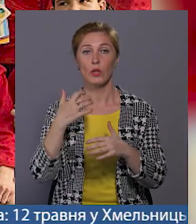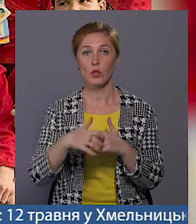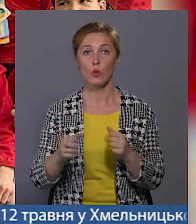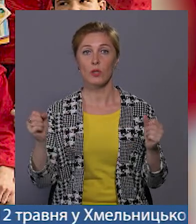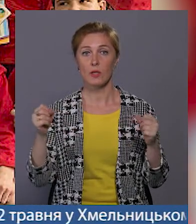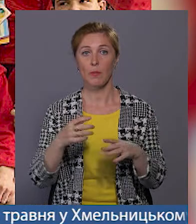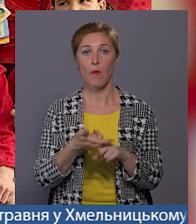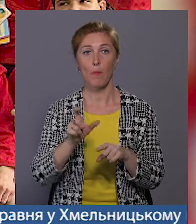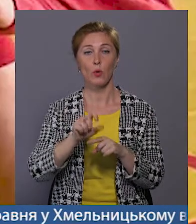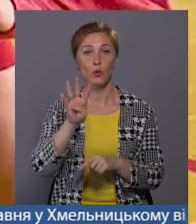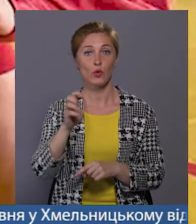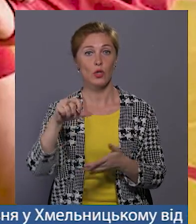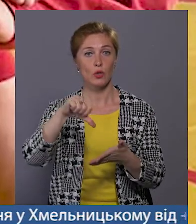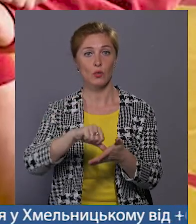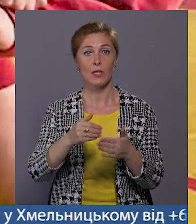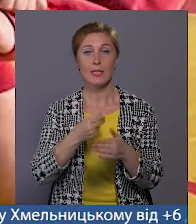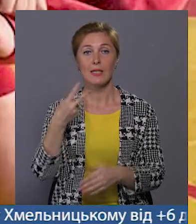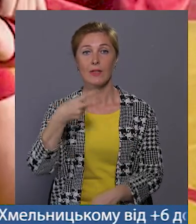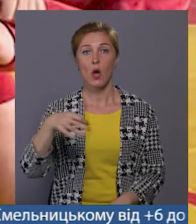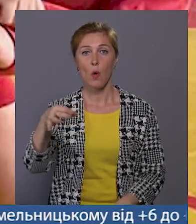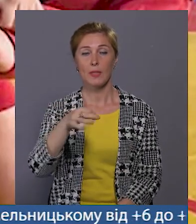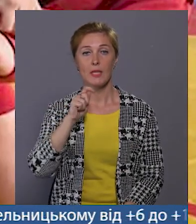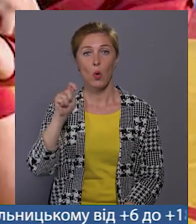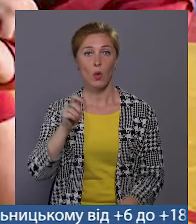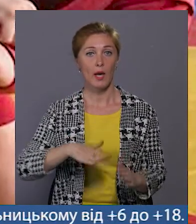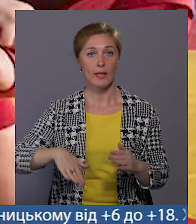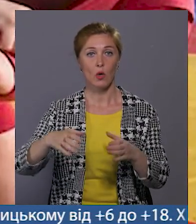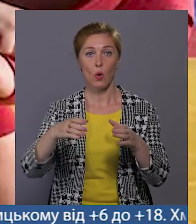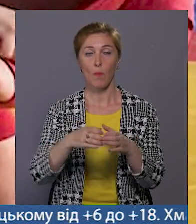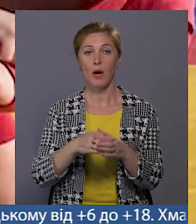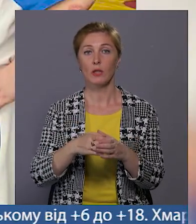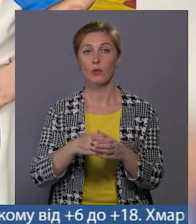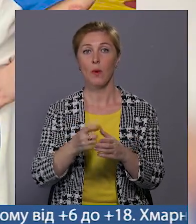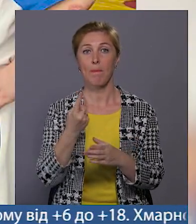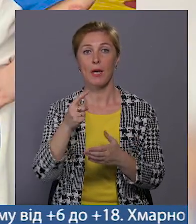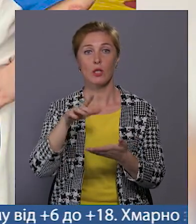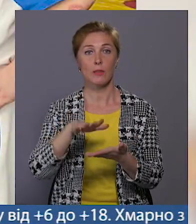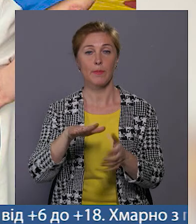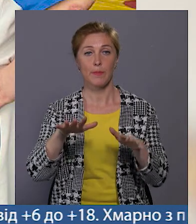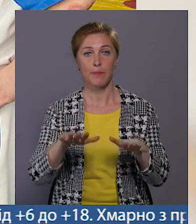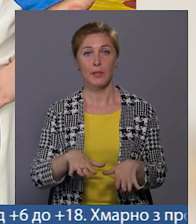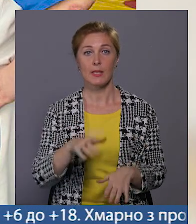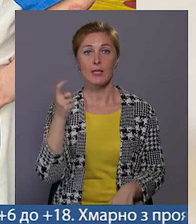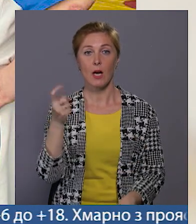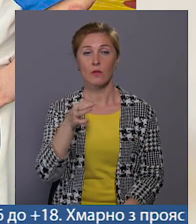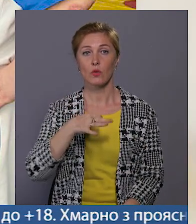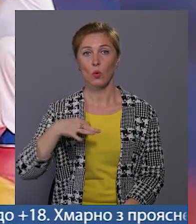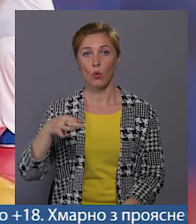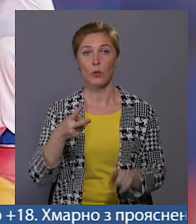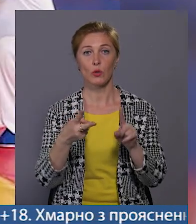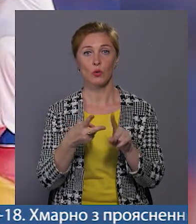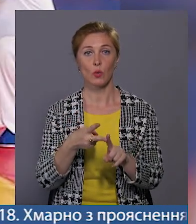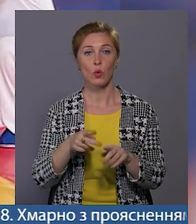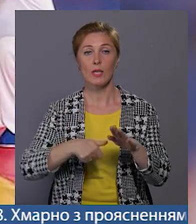зібрав понад 400 учасників із 20 областей України. У командному заліку перше місце за збірною з Харківської області, друге